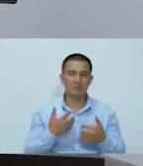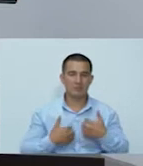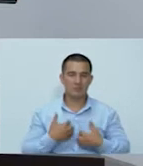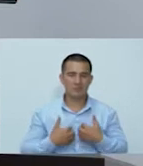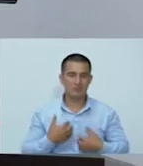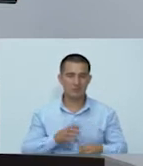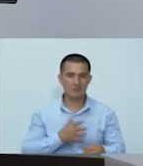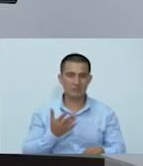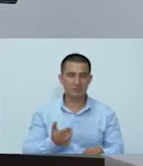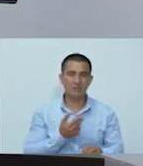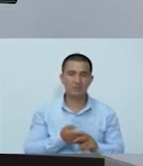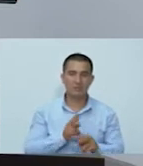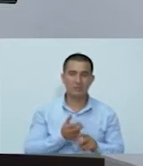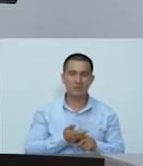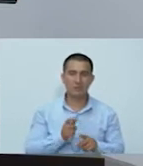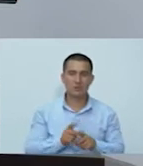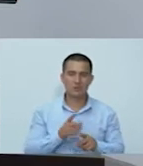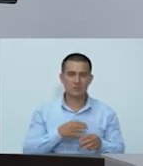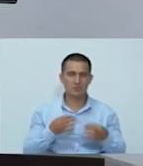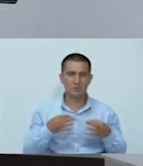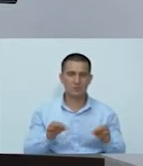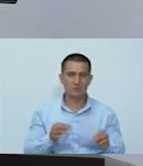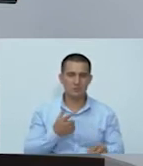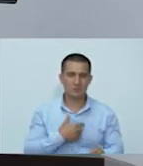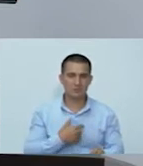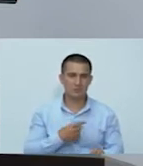shoshmasdan erkin harakat bilan burab chiqamiz.